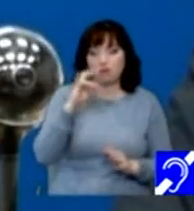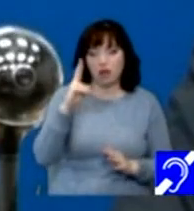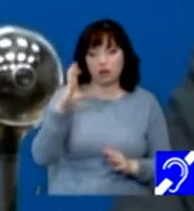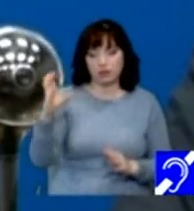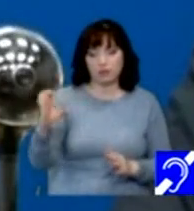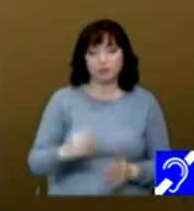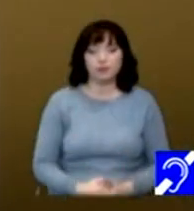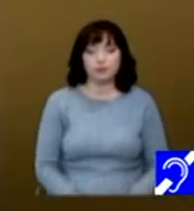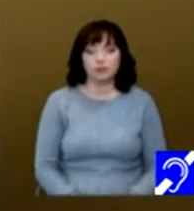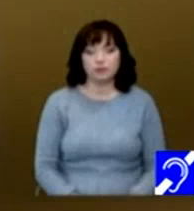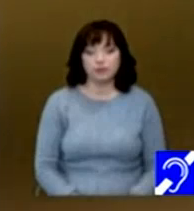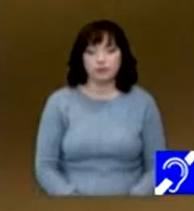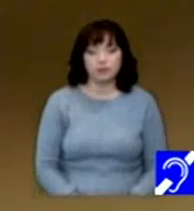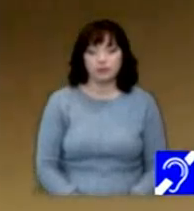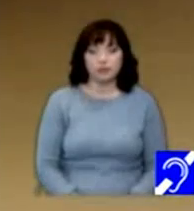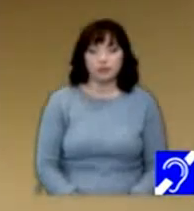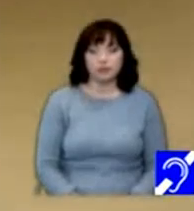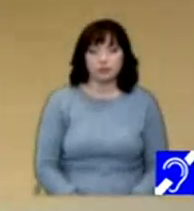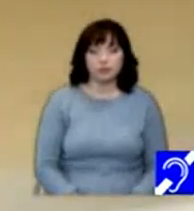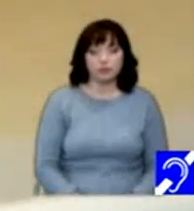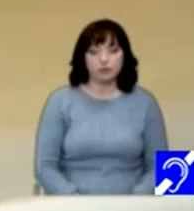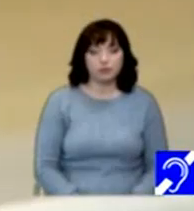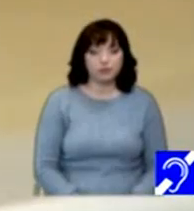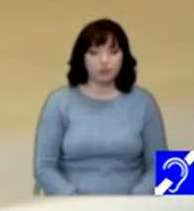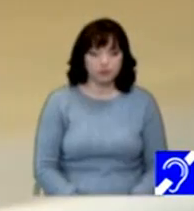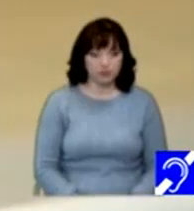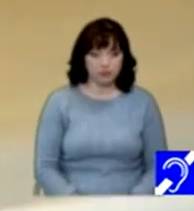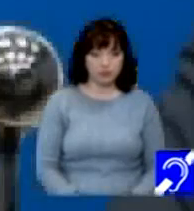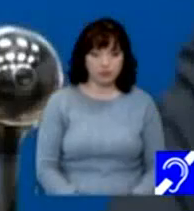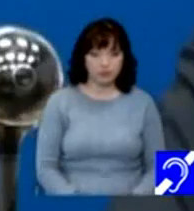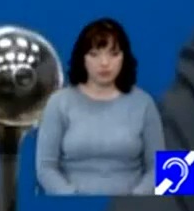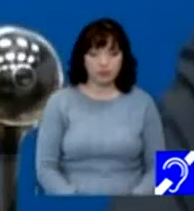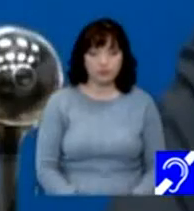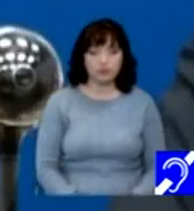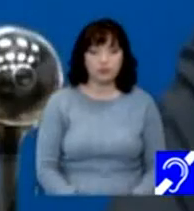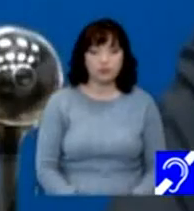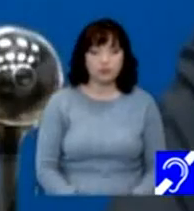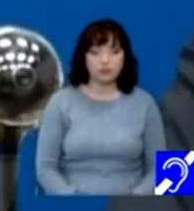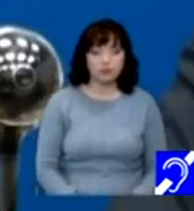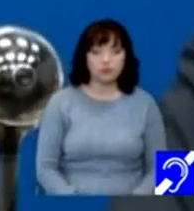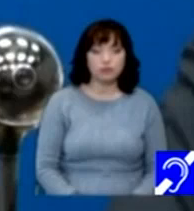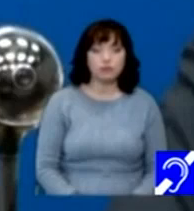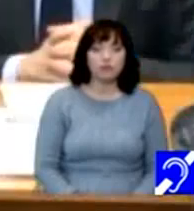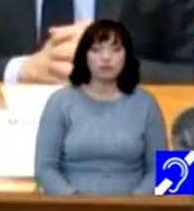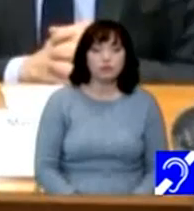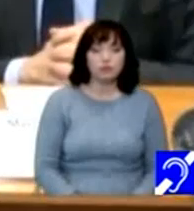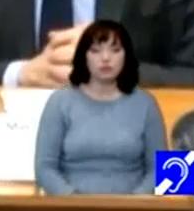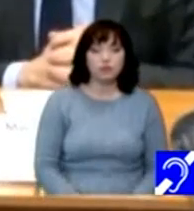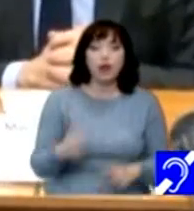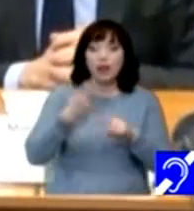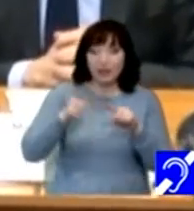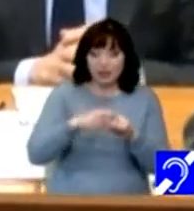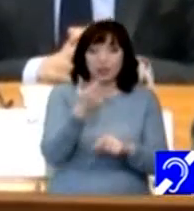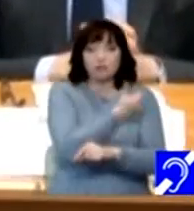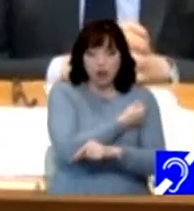la République de Moldavie et ce don fait partie d'un engagement beaucoup plus important décidé par le président de la République. Acest